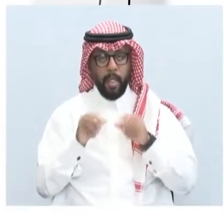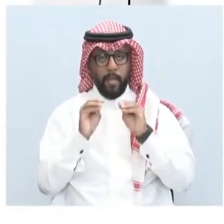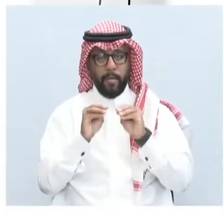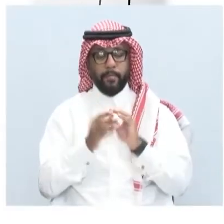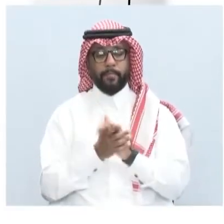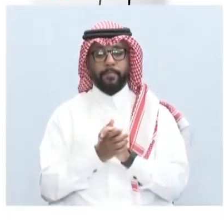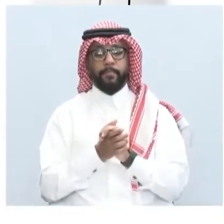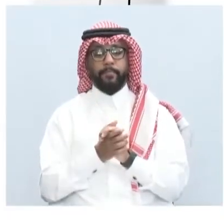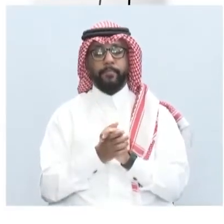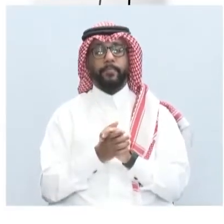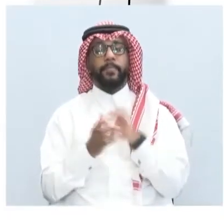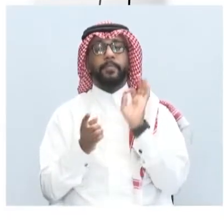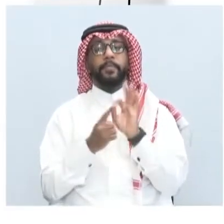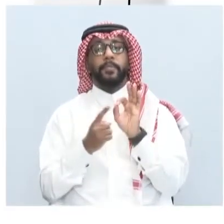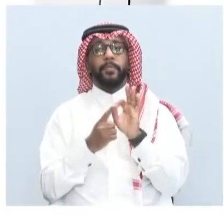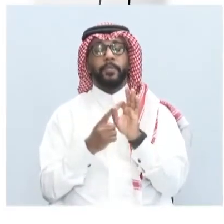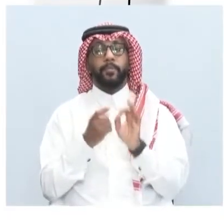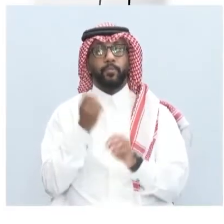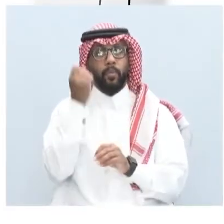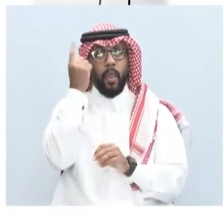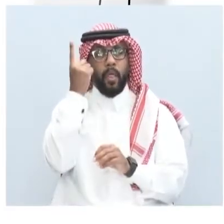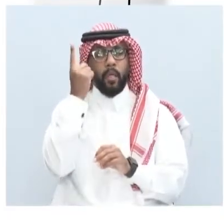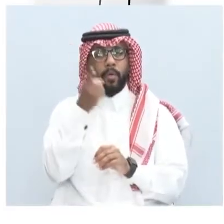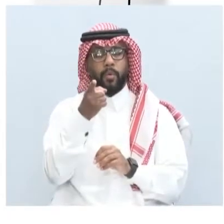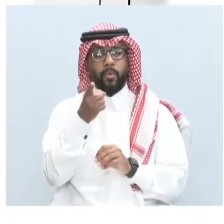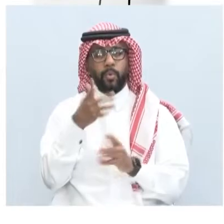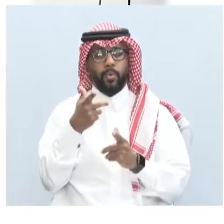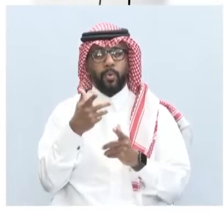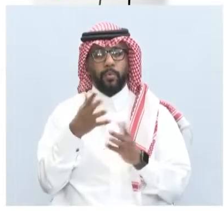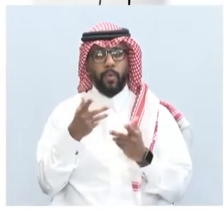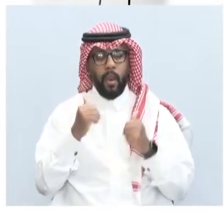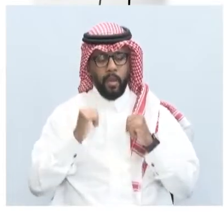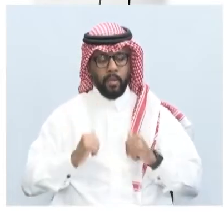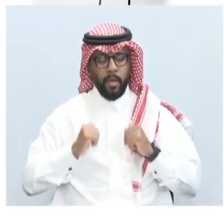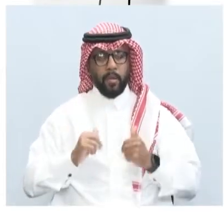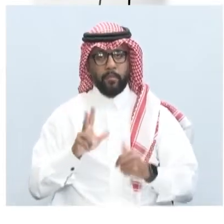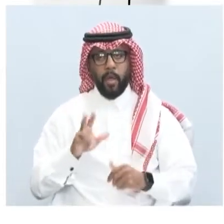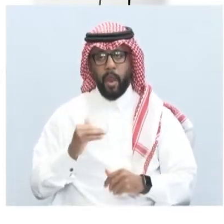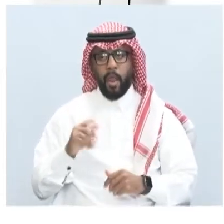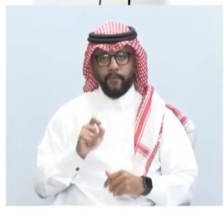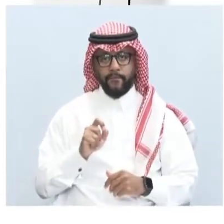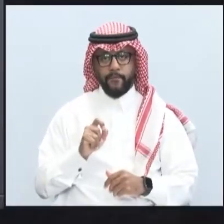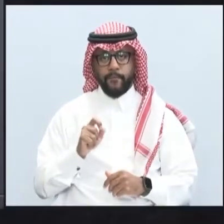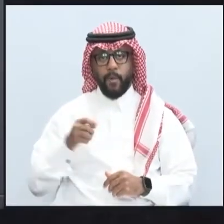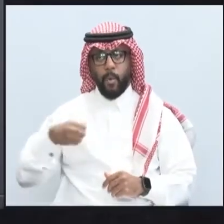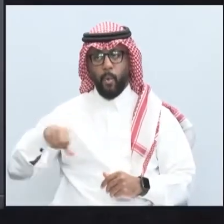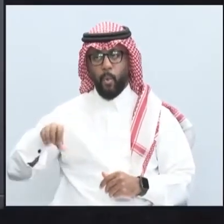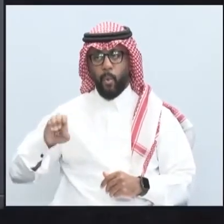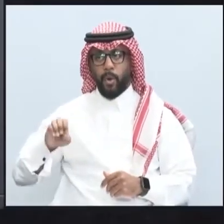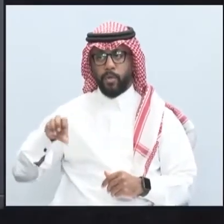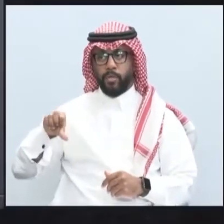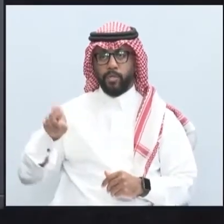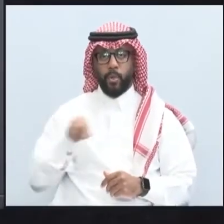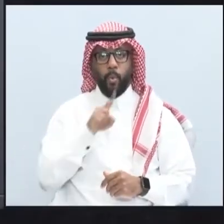ومن اهداف الدرس ان يذكر الطالب معنا الخف والجورب ما هو او ما المقصود